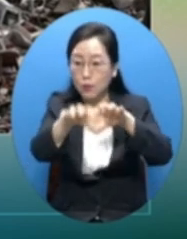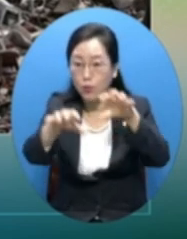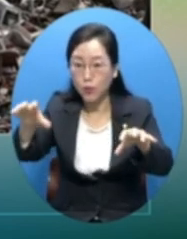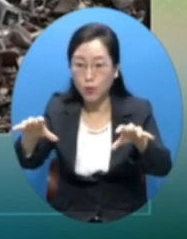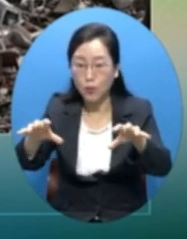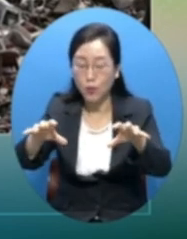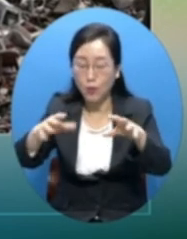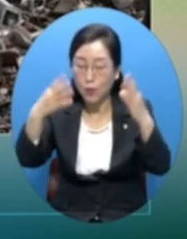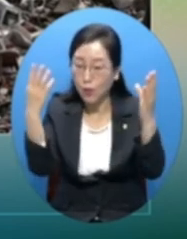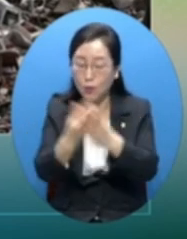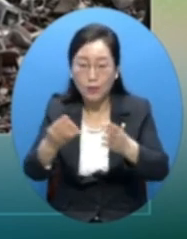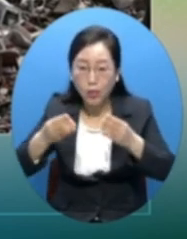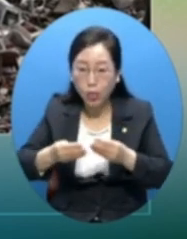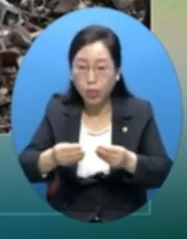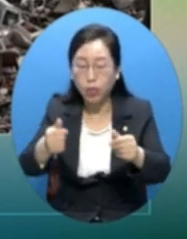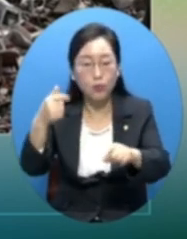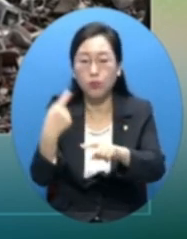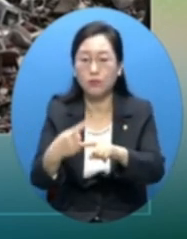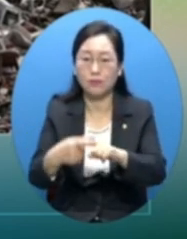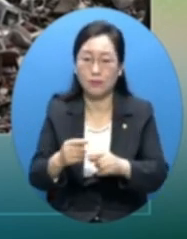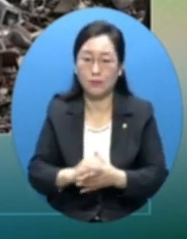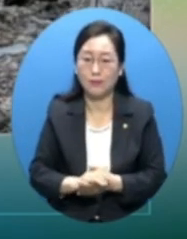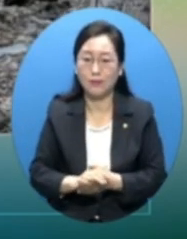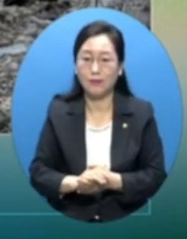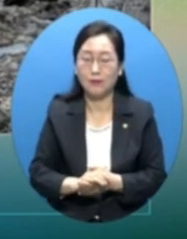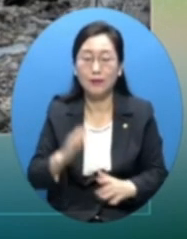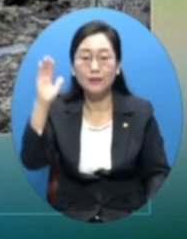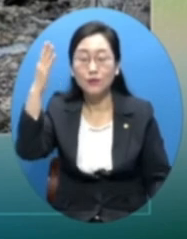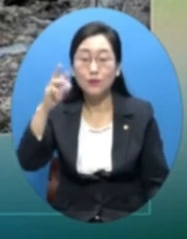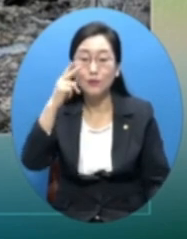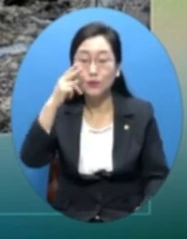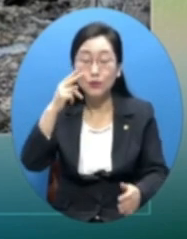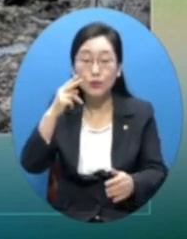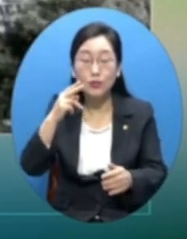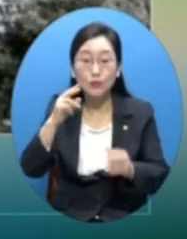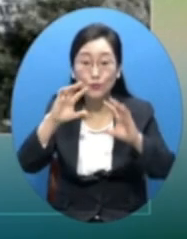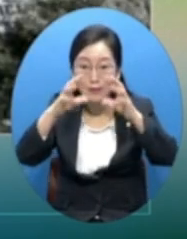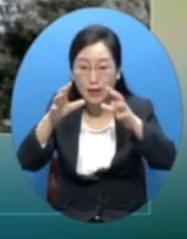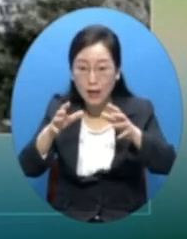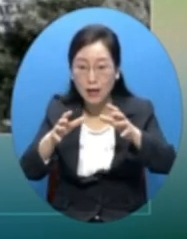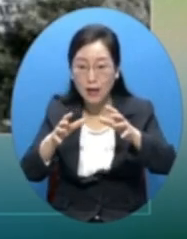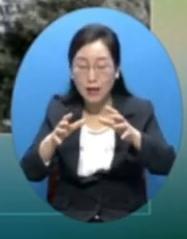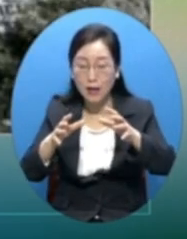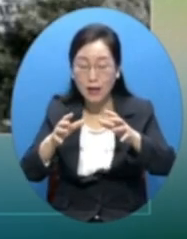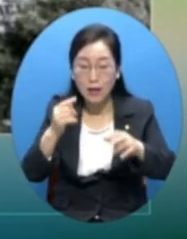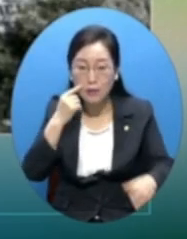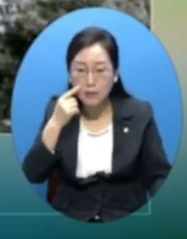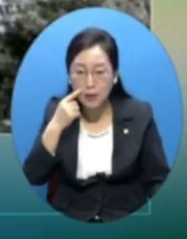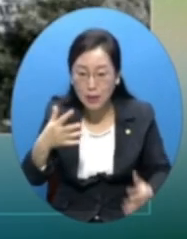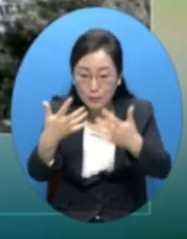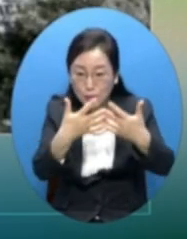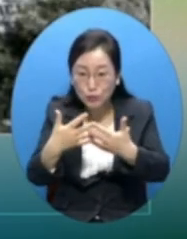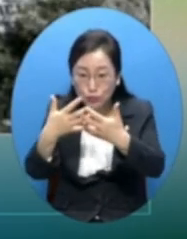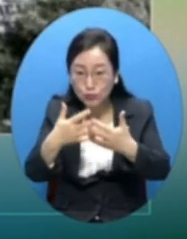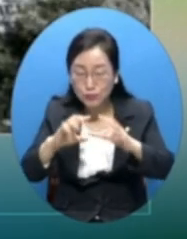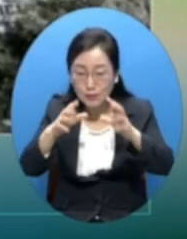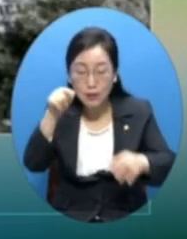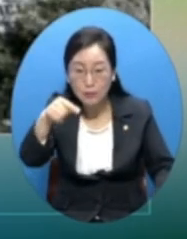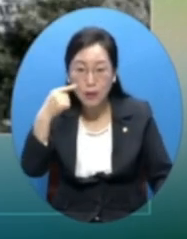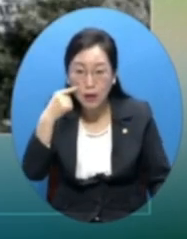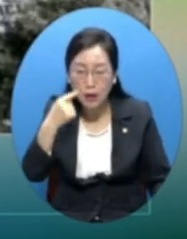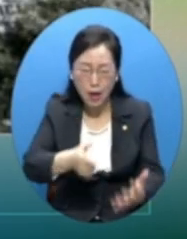그냥 다 무너 잿더미가 되고 말았습니다. 최근에 미국의 학교에 총기 난동 사건이 나서 여러 학교에서 지금 많은